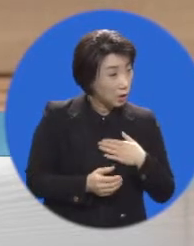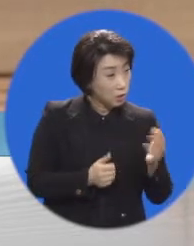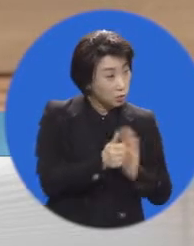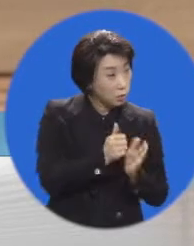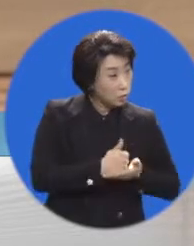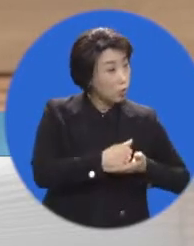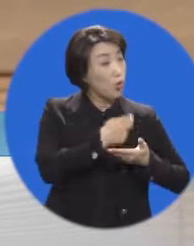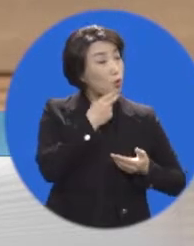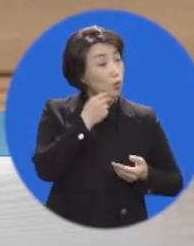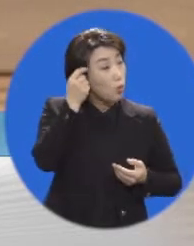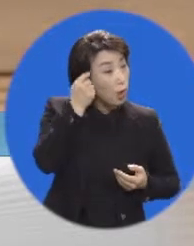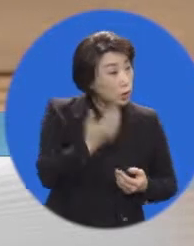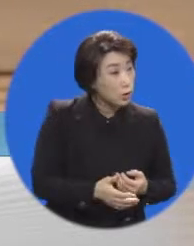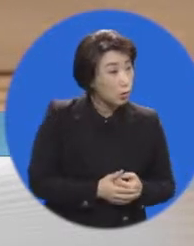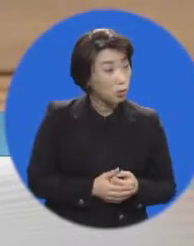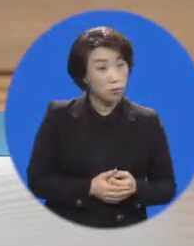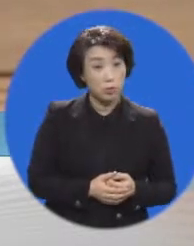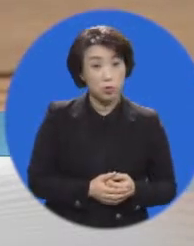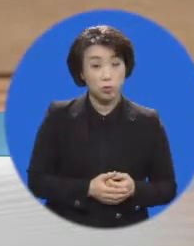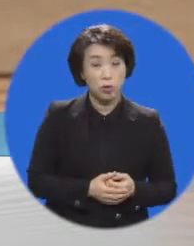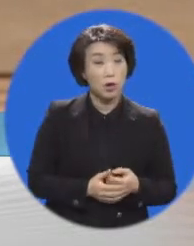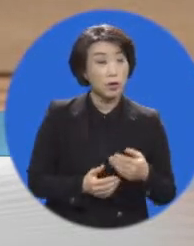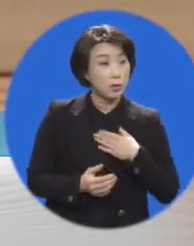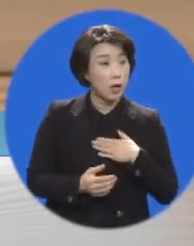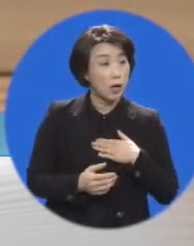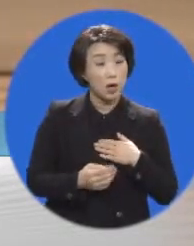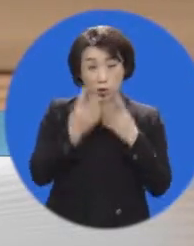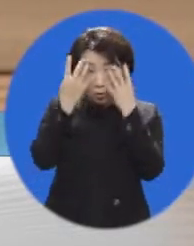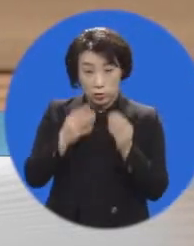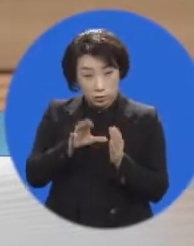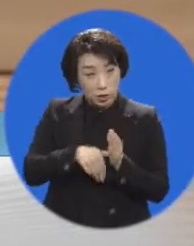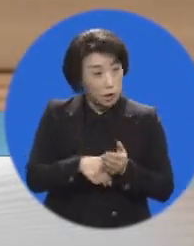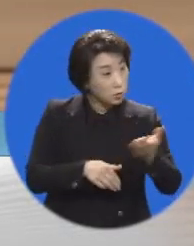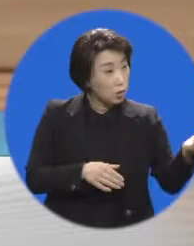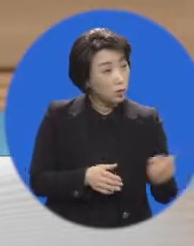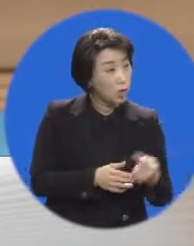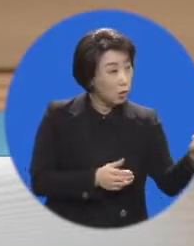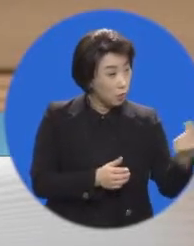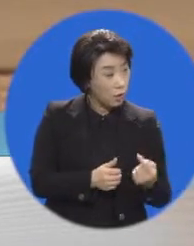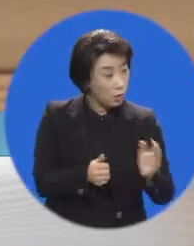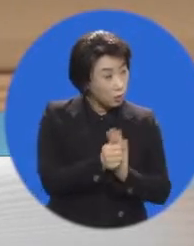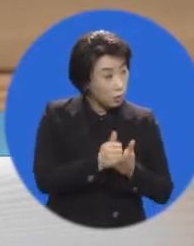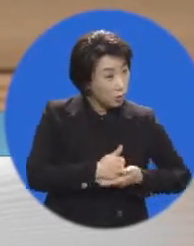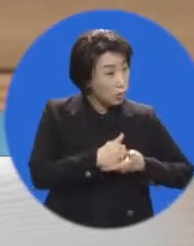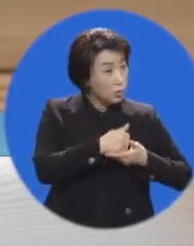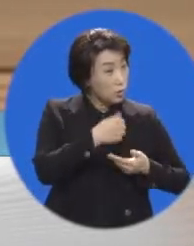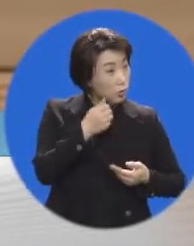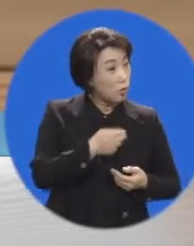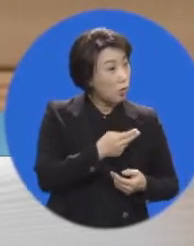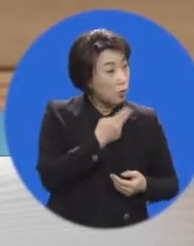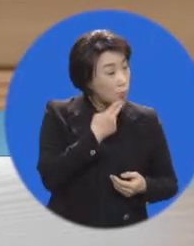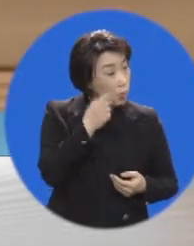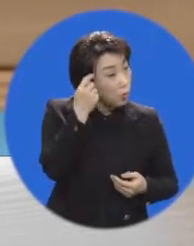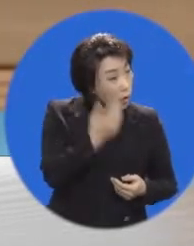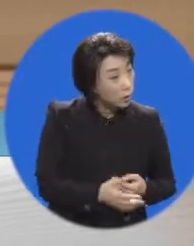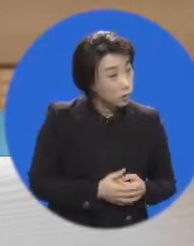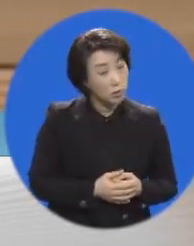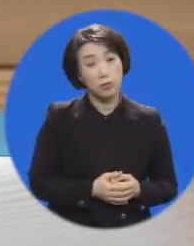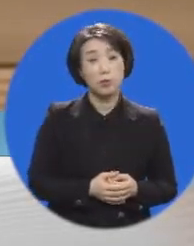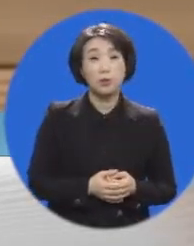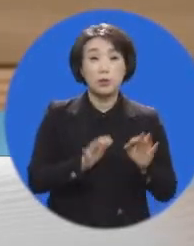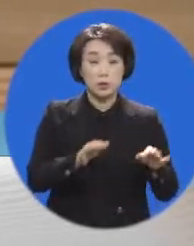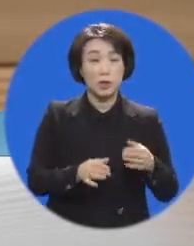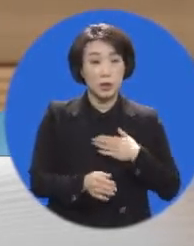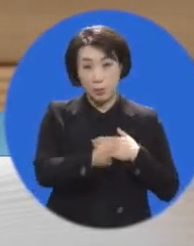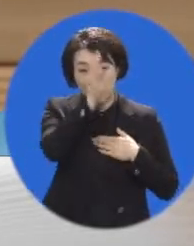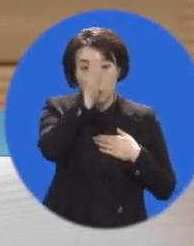돌아보지 않았니? 내가 왜 옥에 갇혔을 때 단 한 번도 안 와봤니?